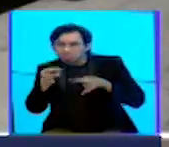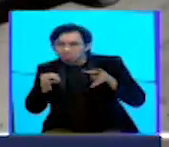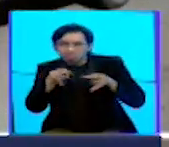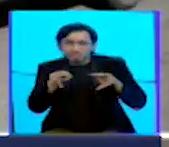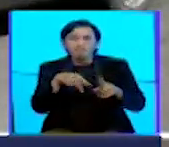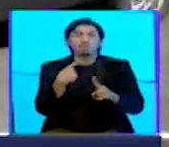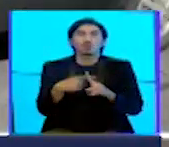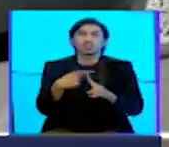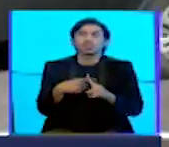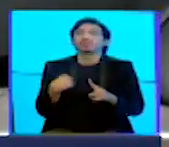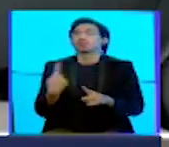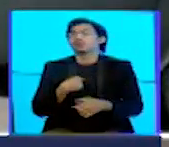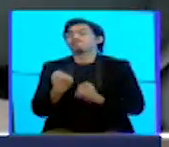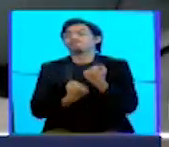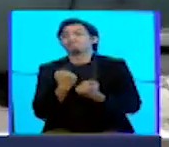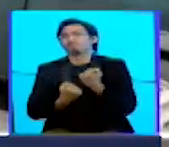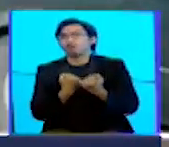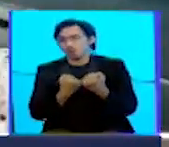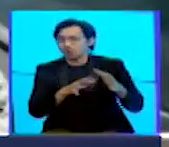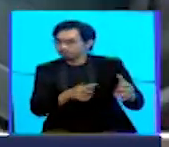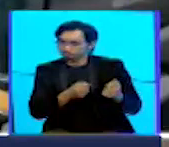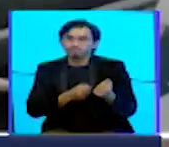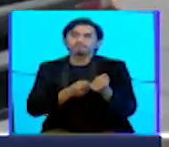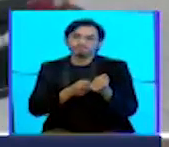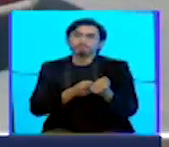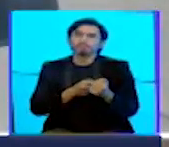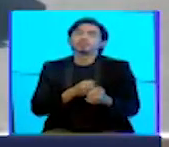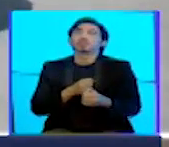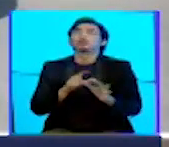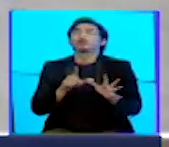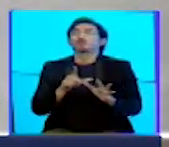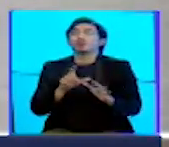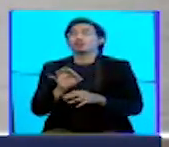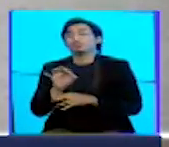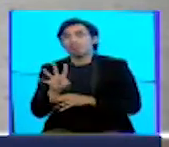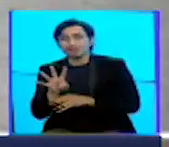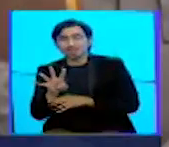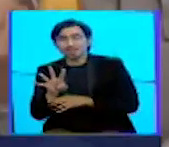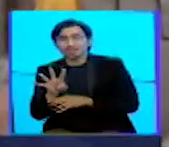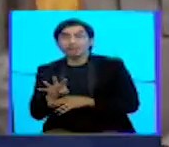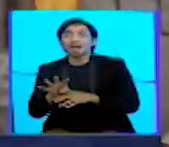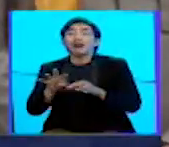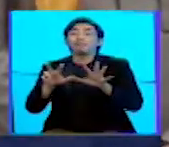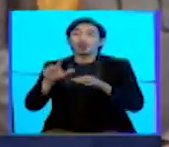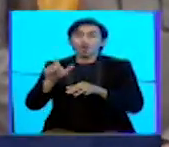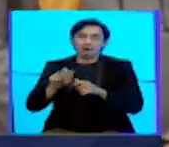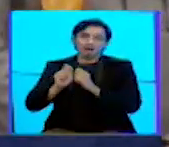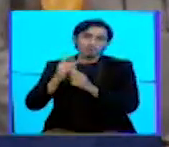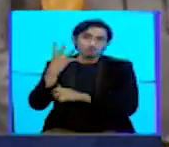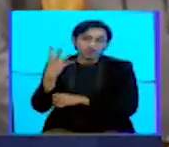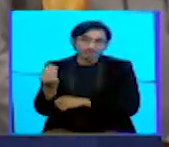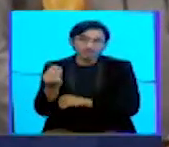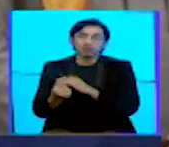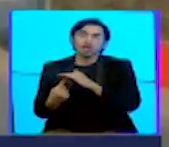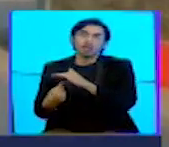lakukan, dan tercatat 1.708 pemudik yang datang ke Jawa Barat itu di karantina di